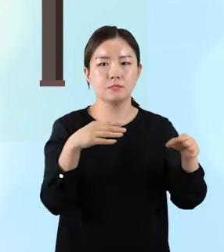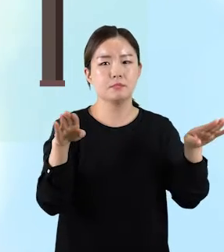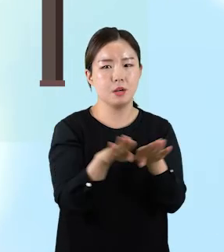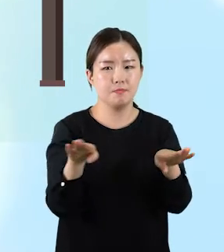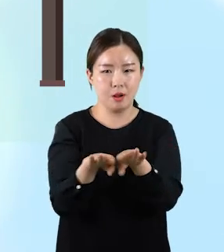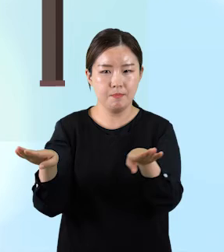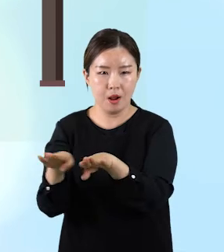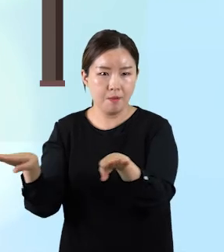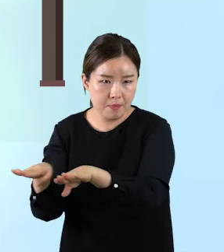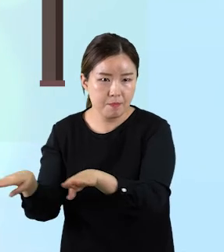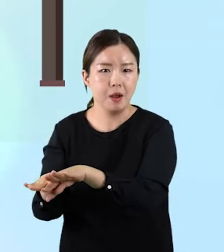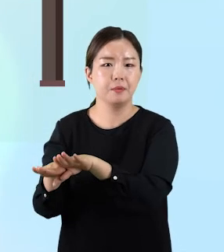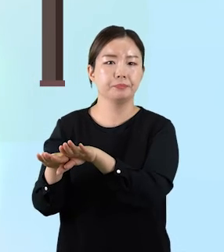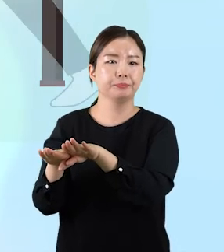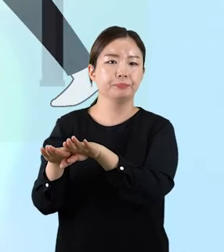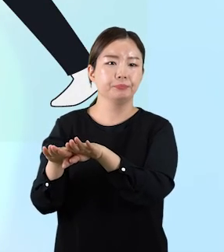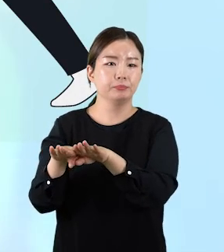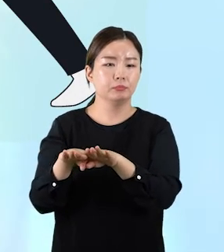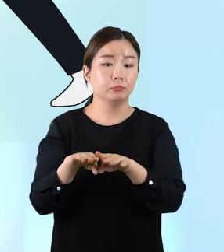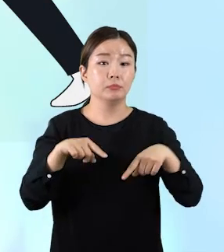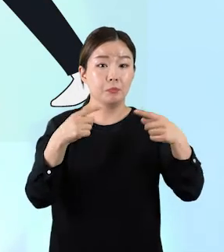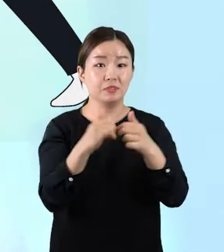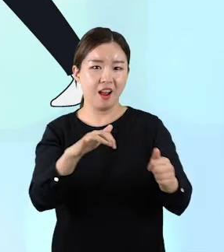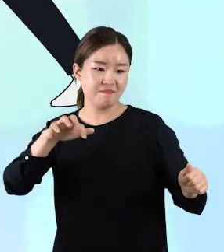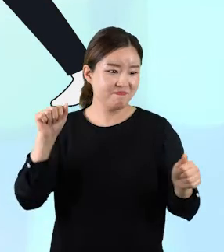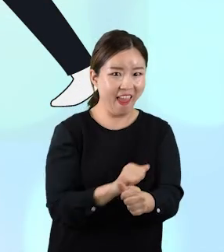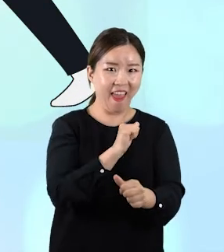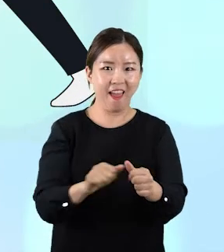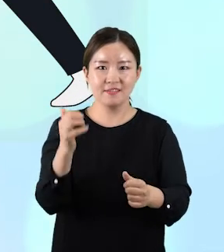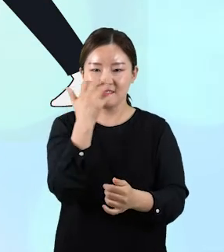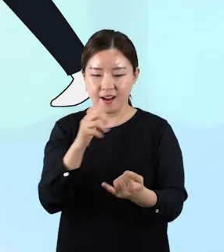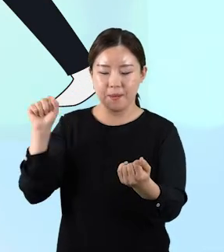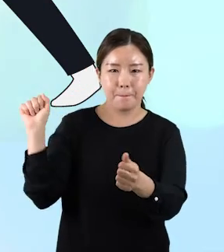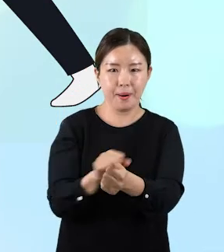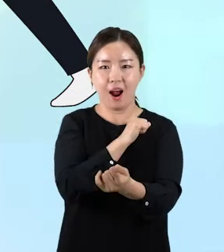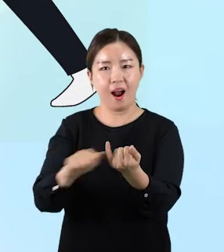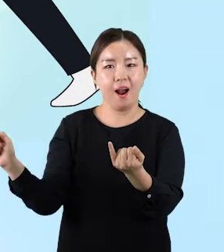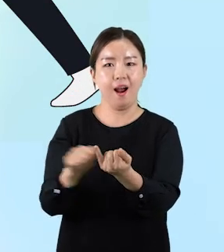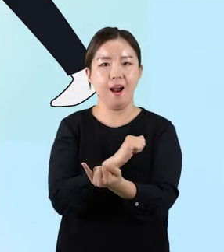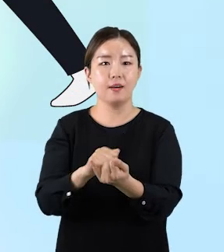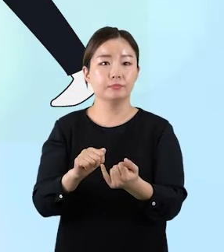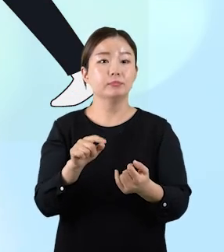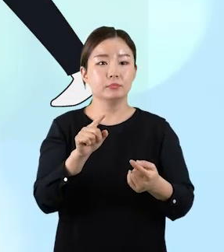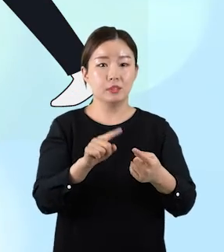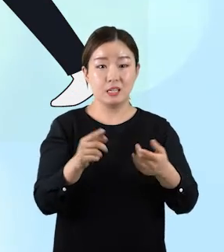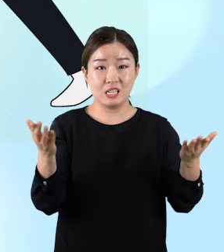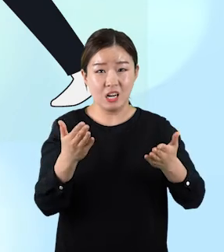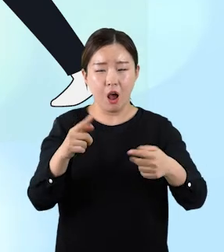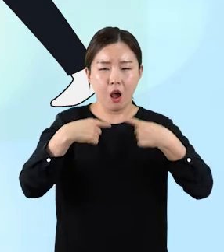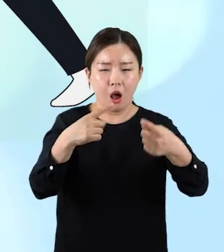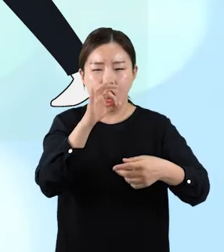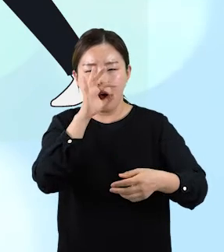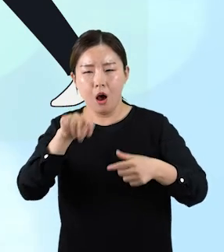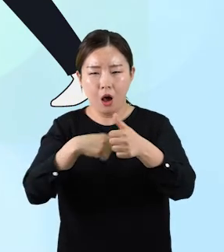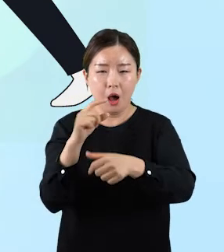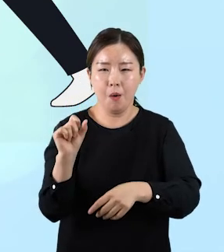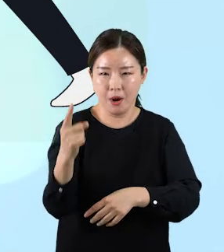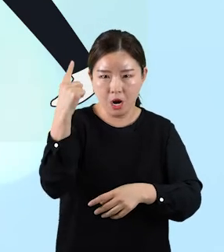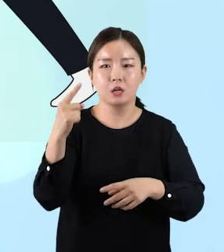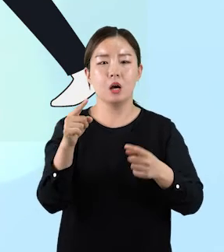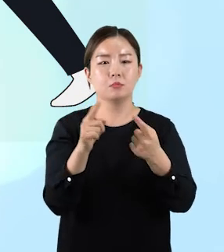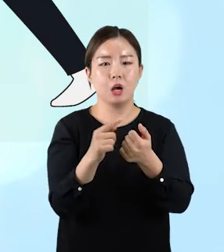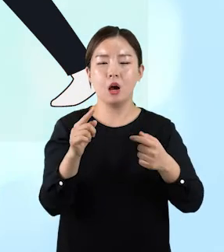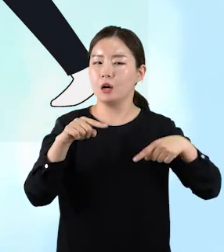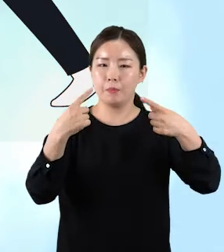무단 결근을 한 경우 참여자가 폭력 및 성폭력을 행사하는 등 근무를 계속할 수 없을 정도의 귀책